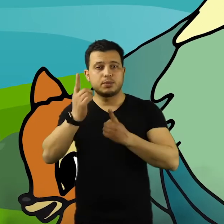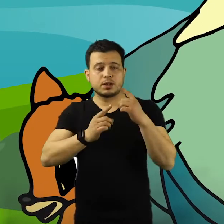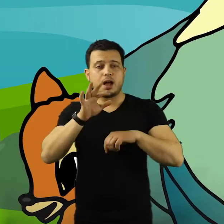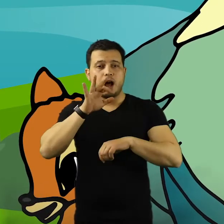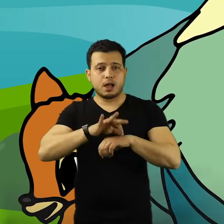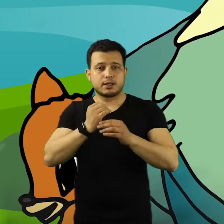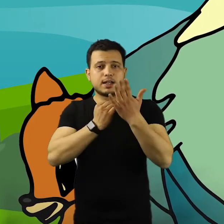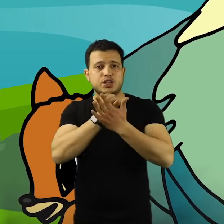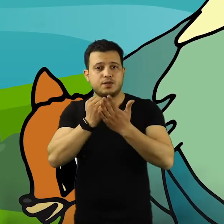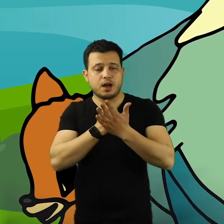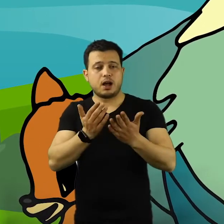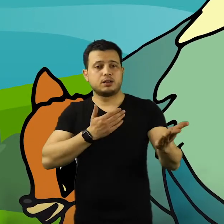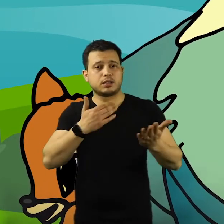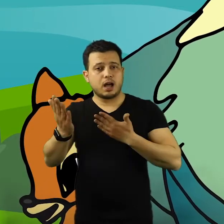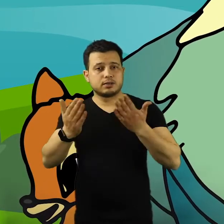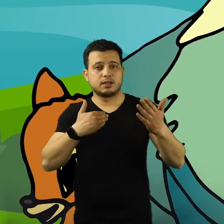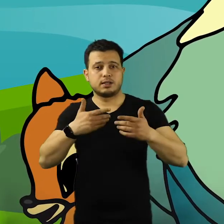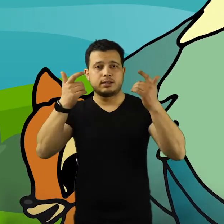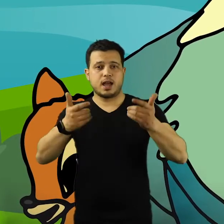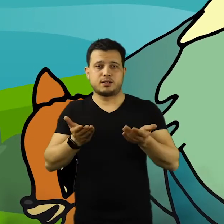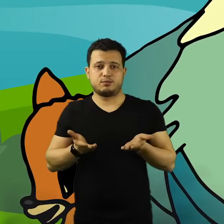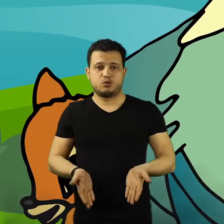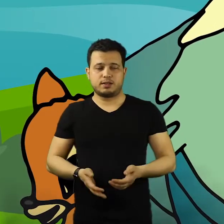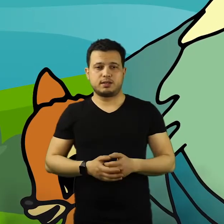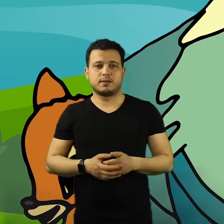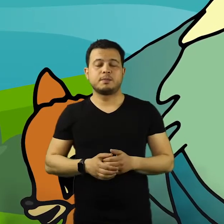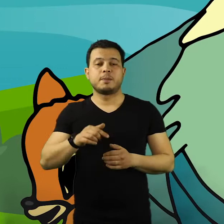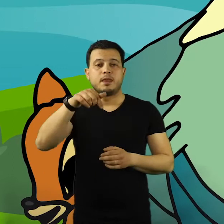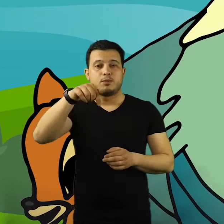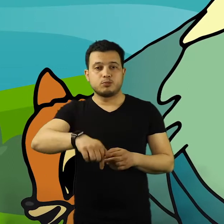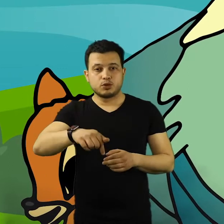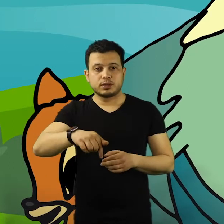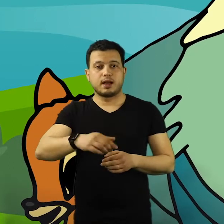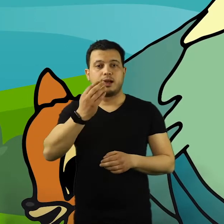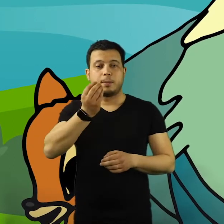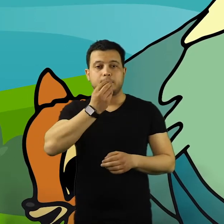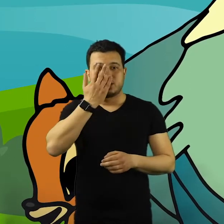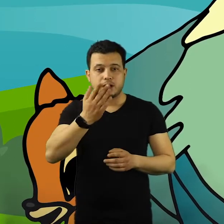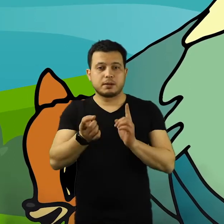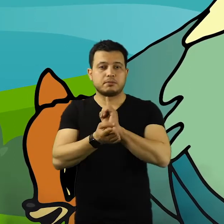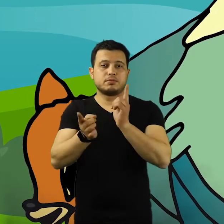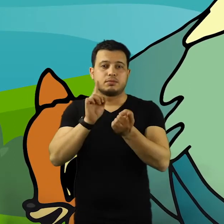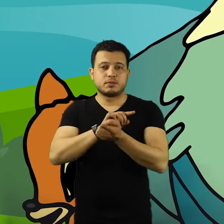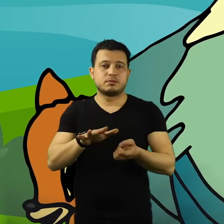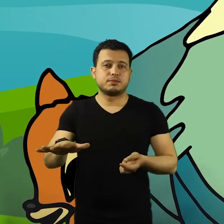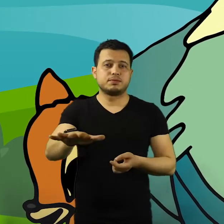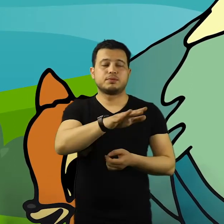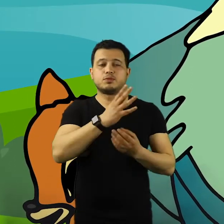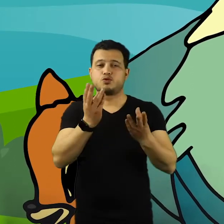hastalara şifa dağıtılan yerdir burası yavrucuğum Burada bitki çeşidi pek çoktur